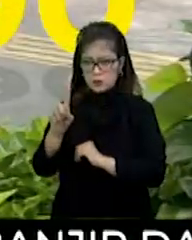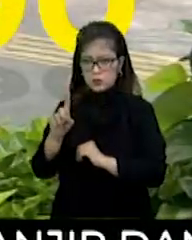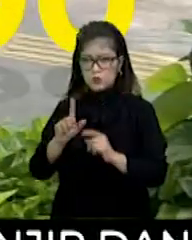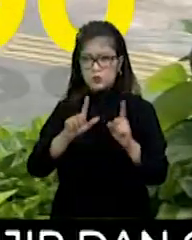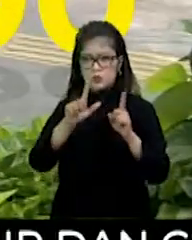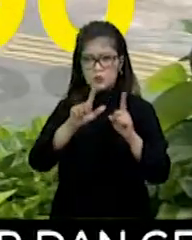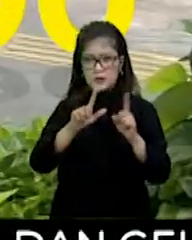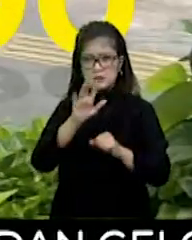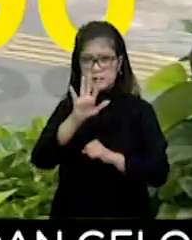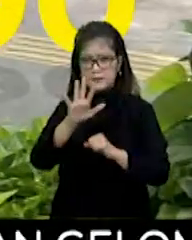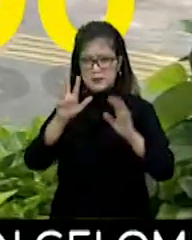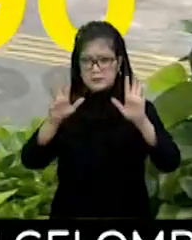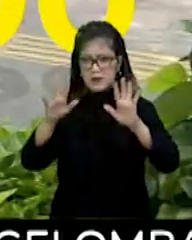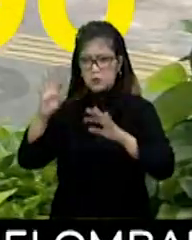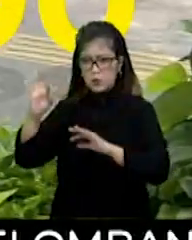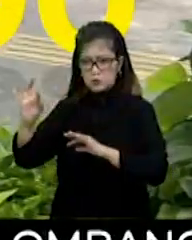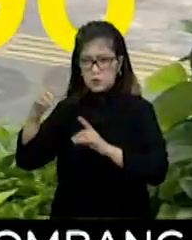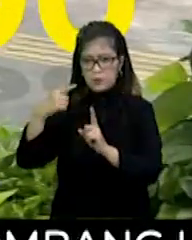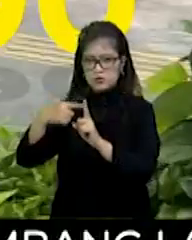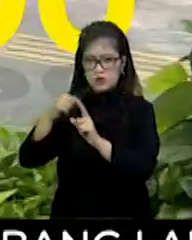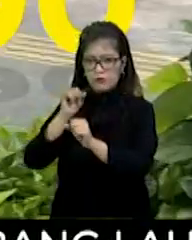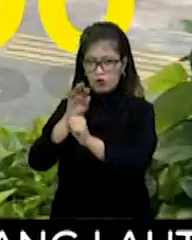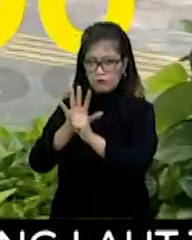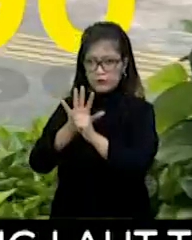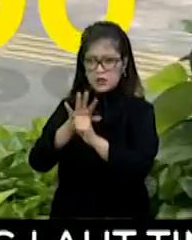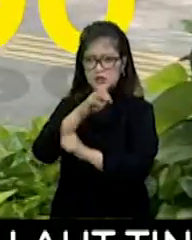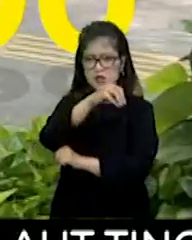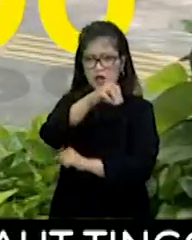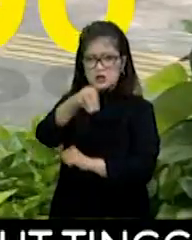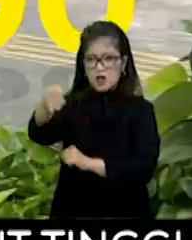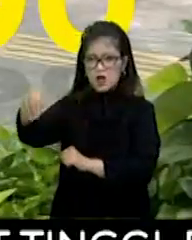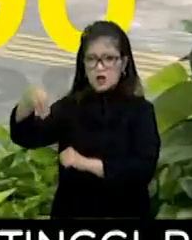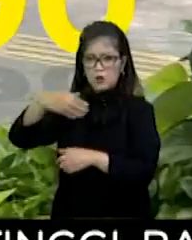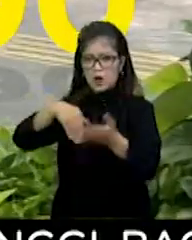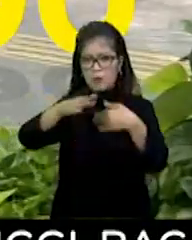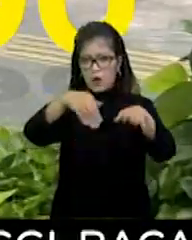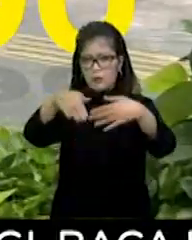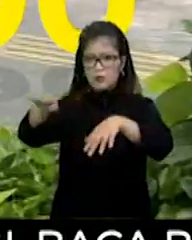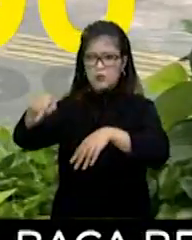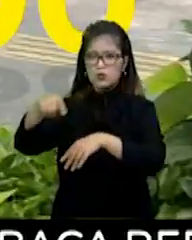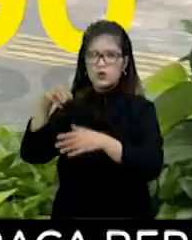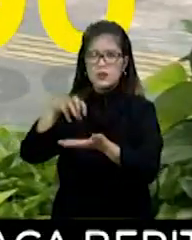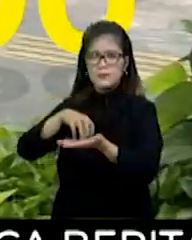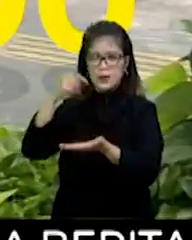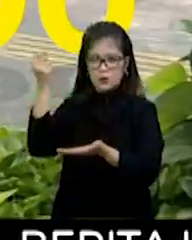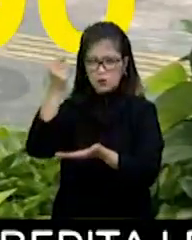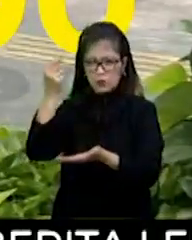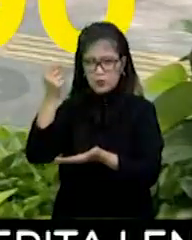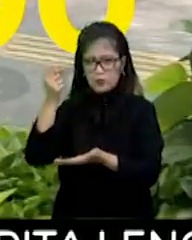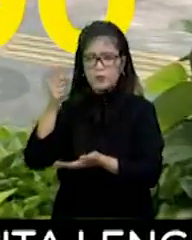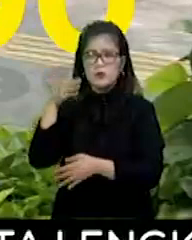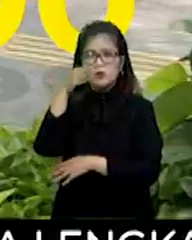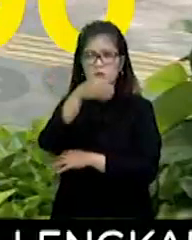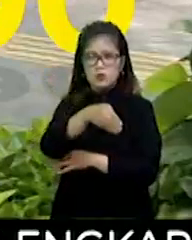17.509 orang positif COVID-19 kedapatan keluyuran di ruang publik. Salah satunya terdeteksi hendak masuk ke